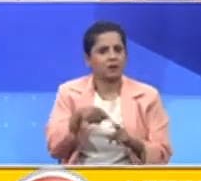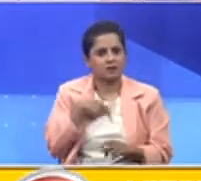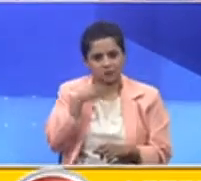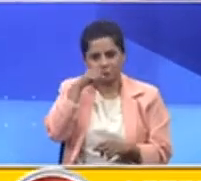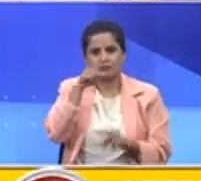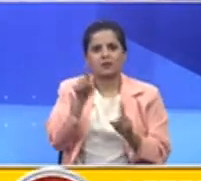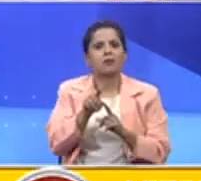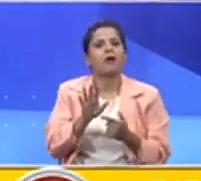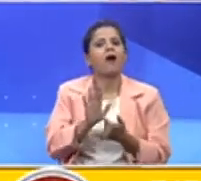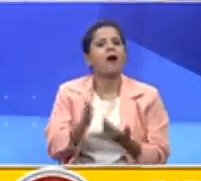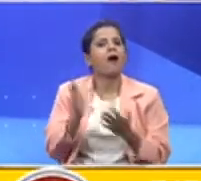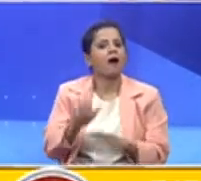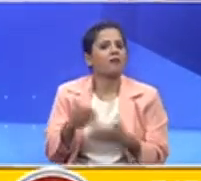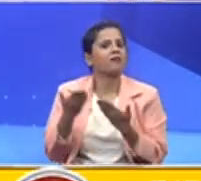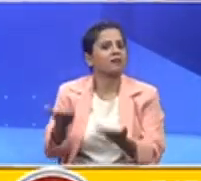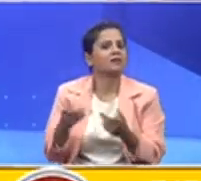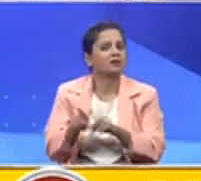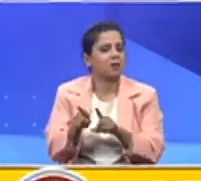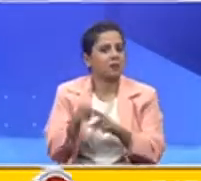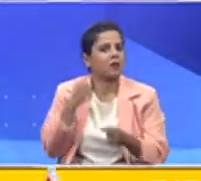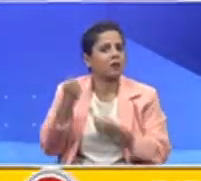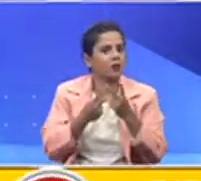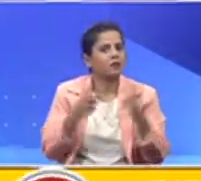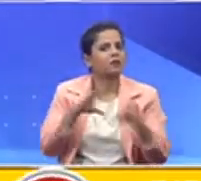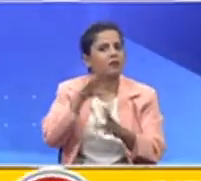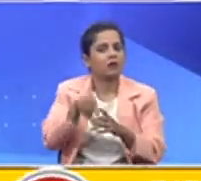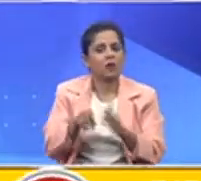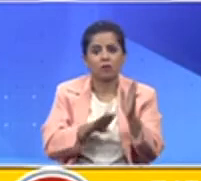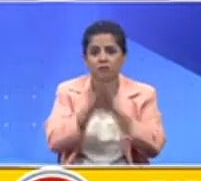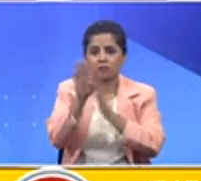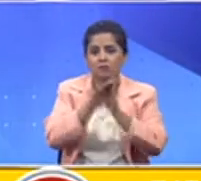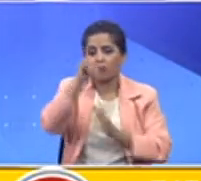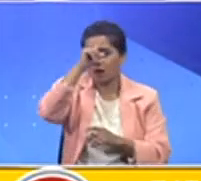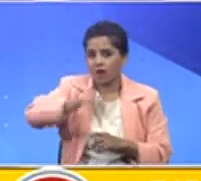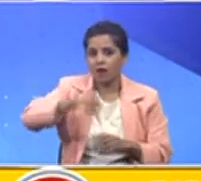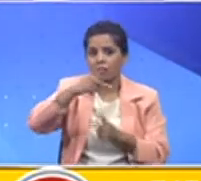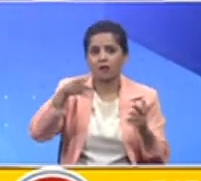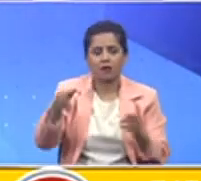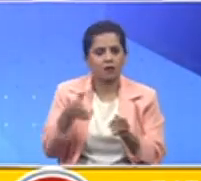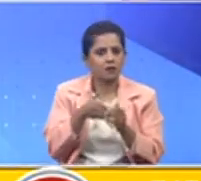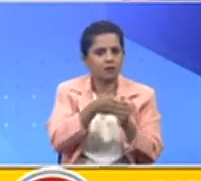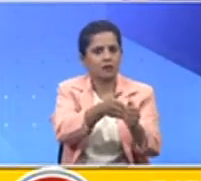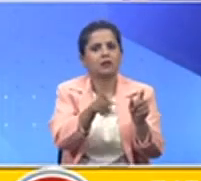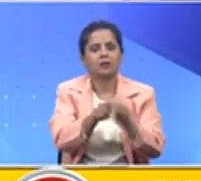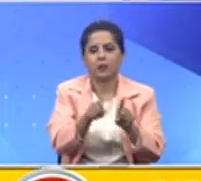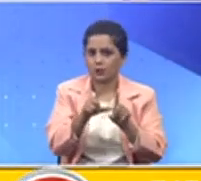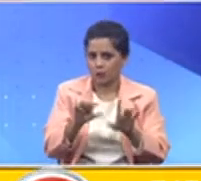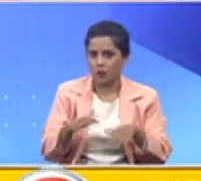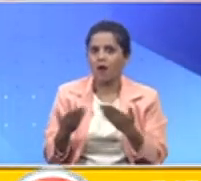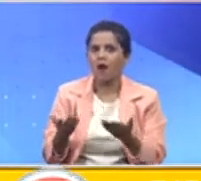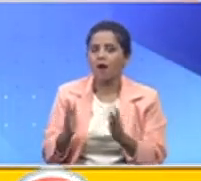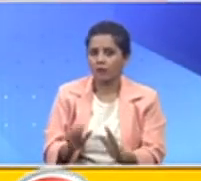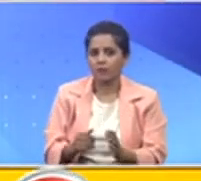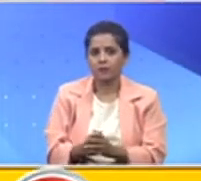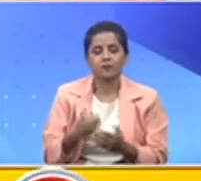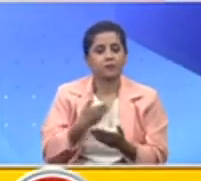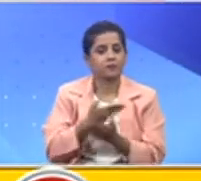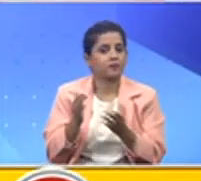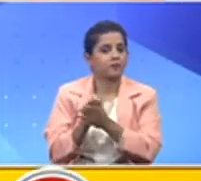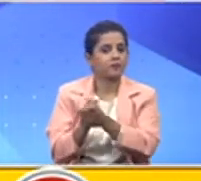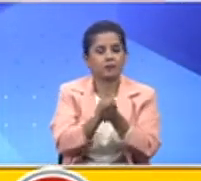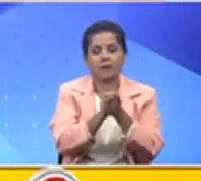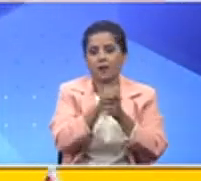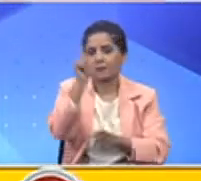करते हैं और देश की विकास को दिशा भी देते हैं मेरे प्यारे